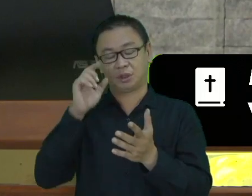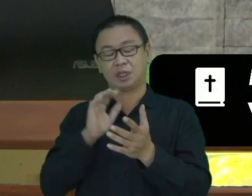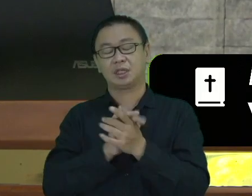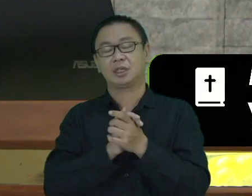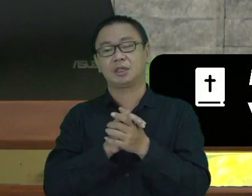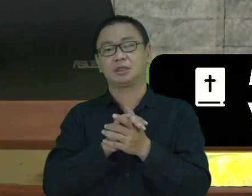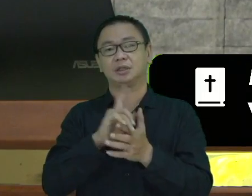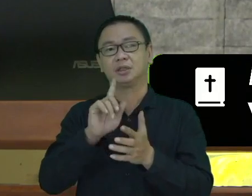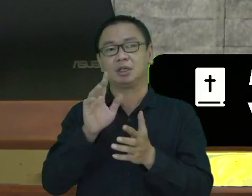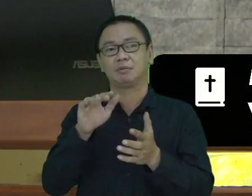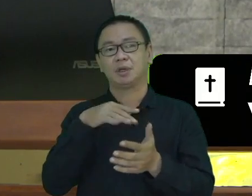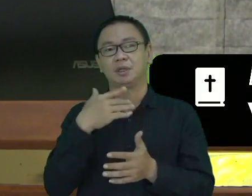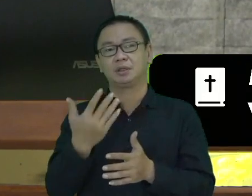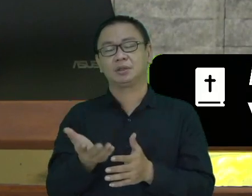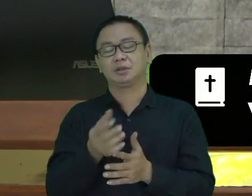tidak akan mati